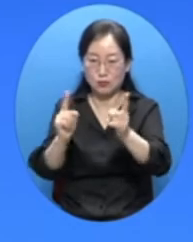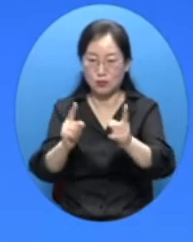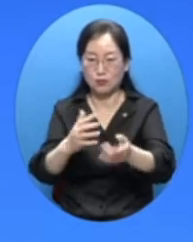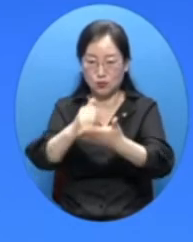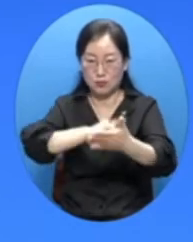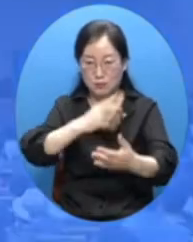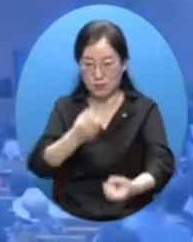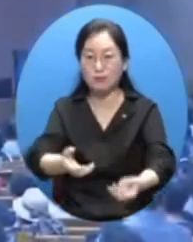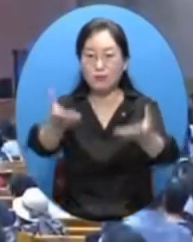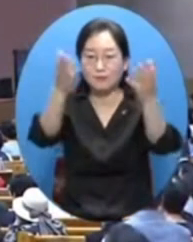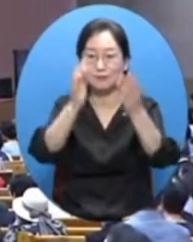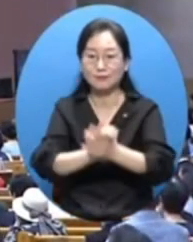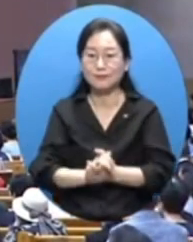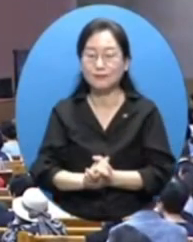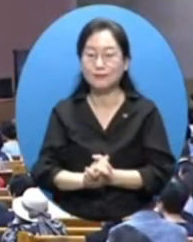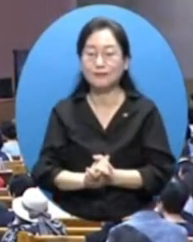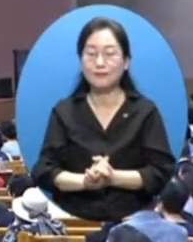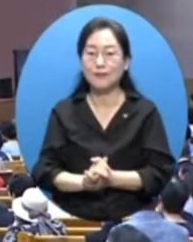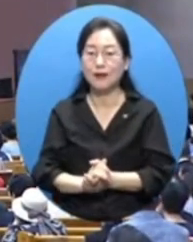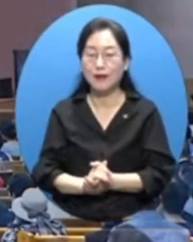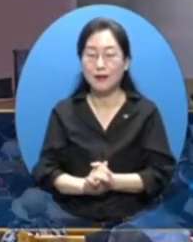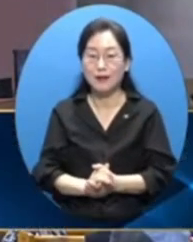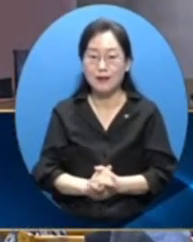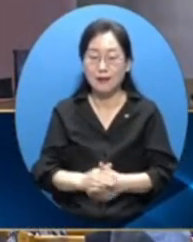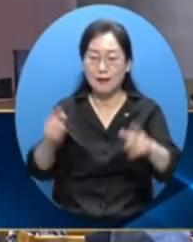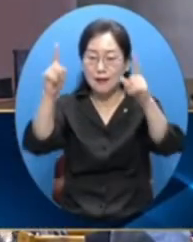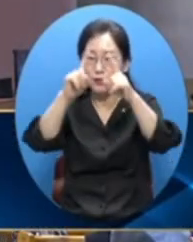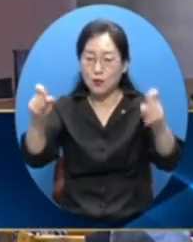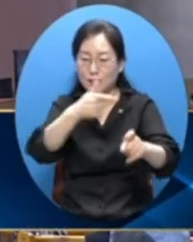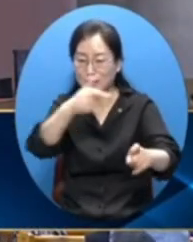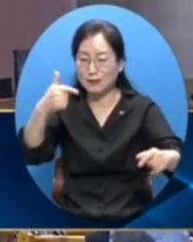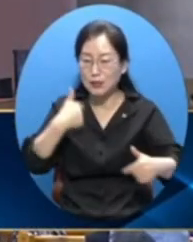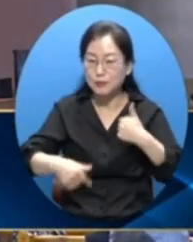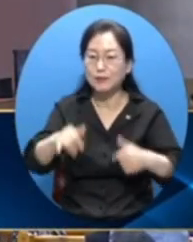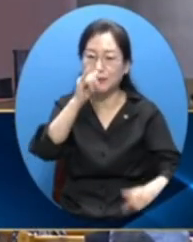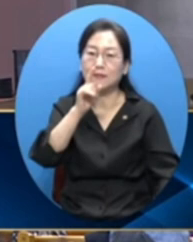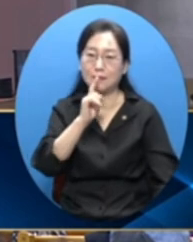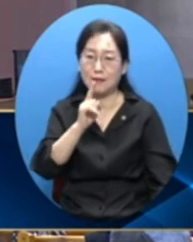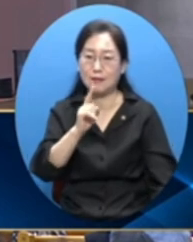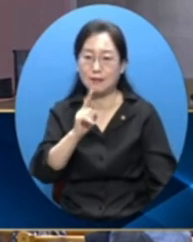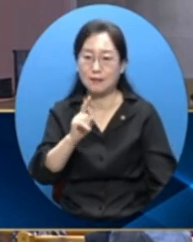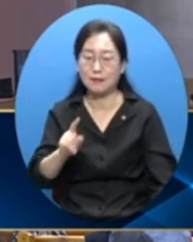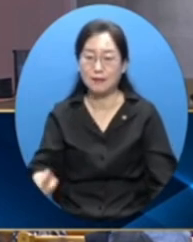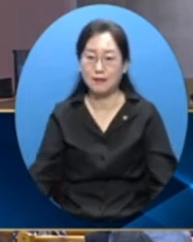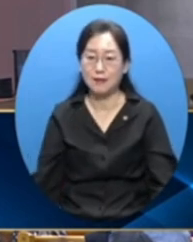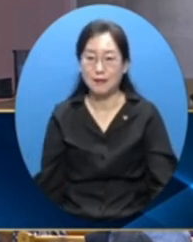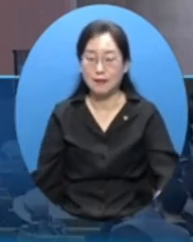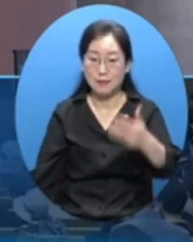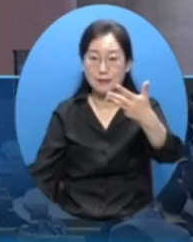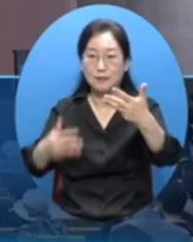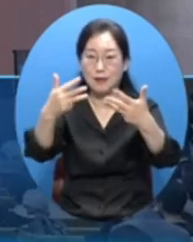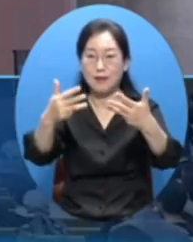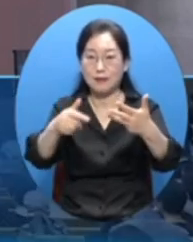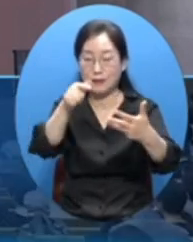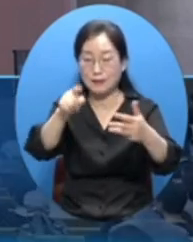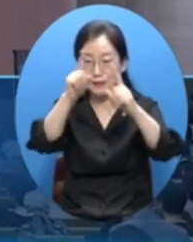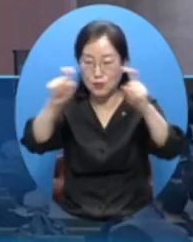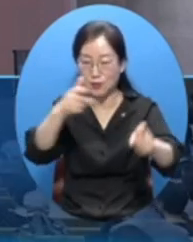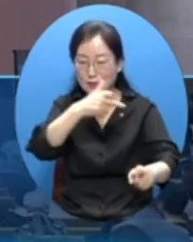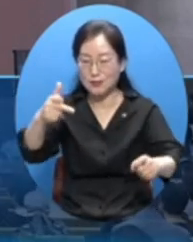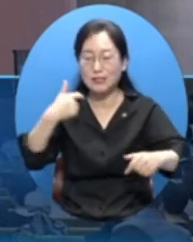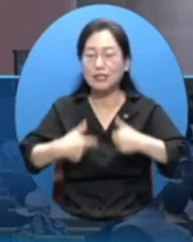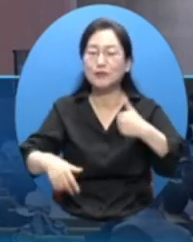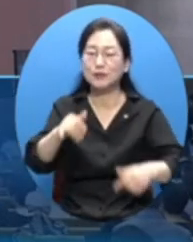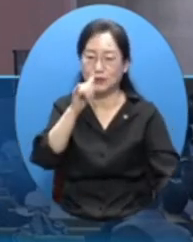주님으로 축원합니다. 그렇게 될 때 성에 큰 기쁨이 있었다고 성경은 말씀합니다. 8장 8절에 그 성에 큰